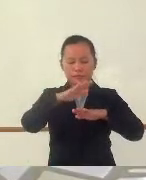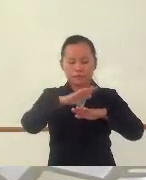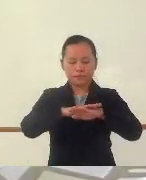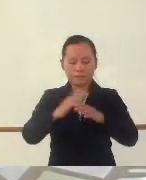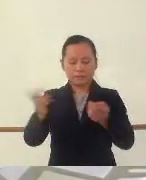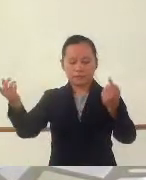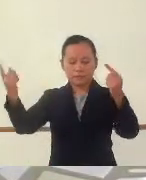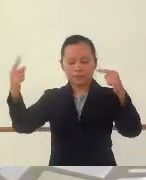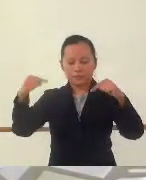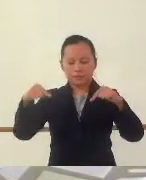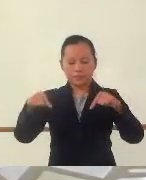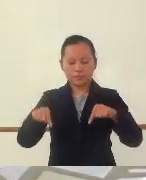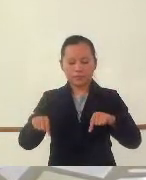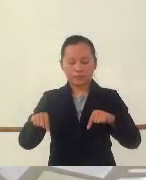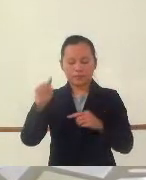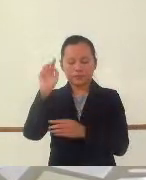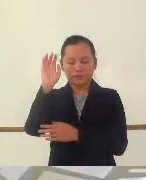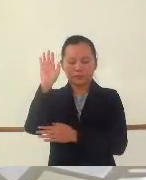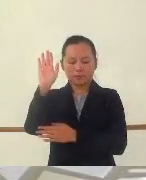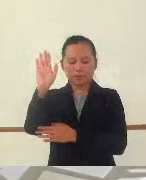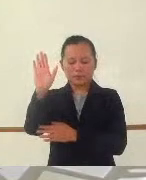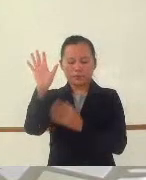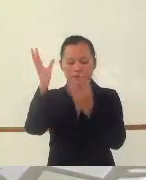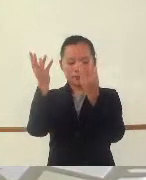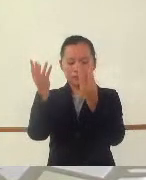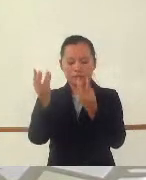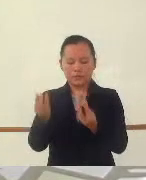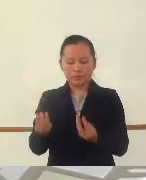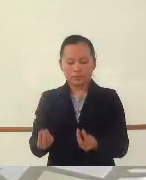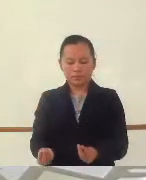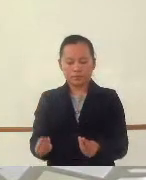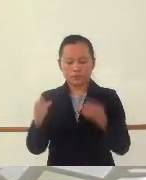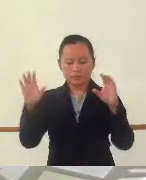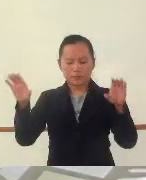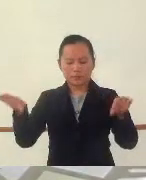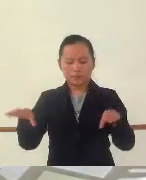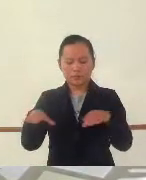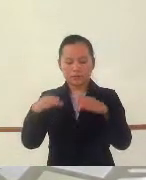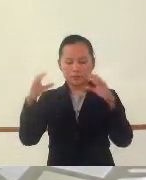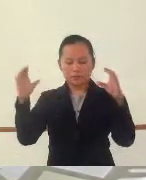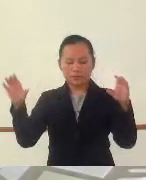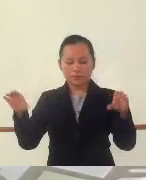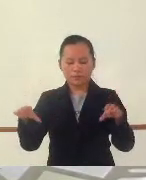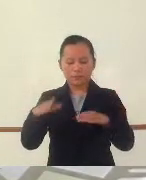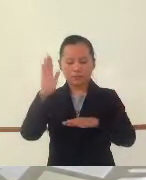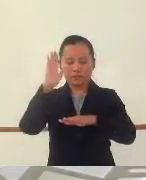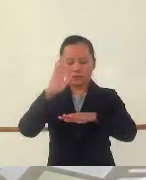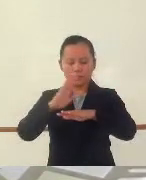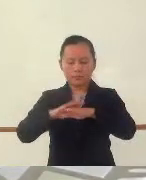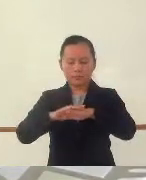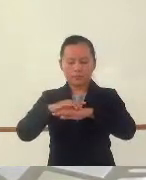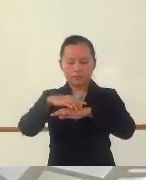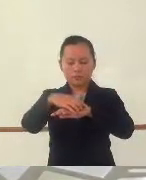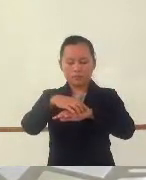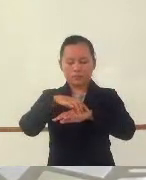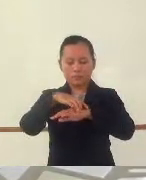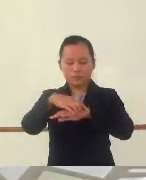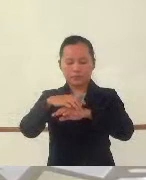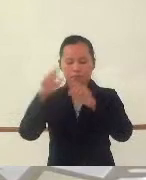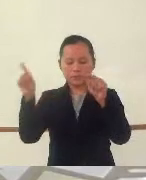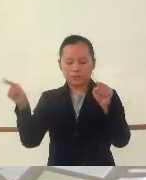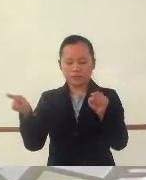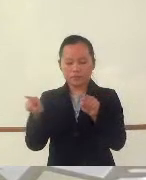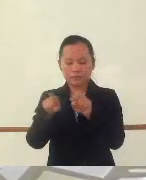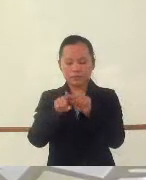kerajaan-Mu, jadilah kehendak-Mu di atas bumi seperti